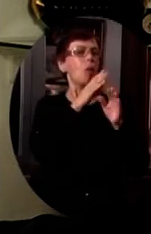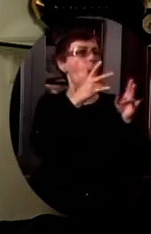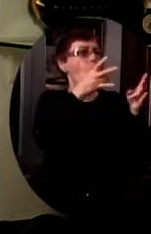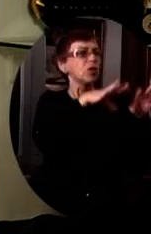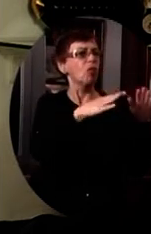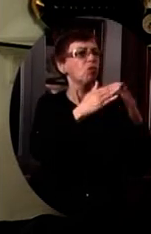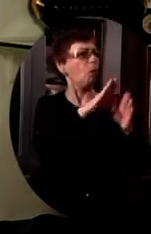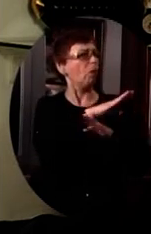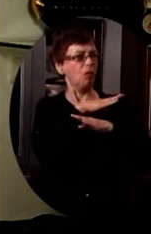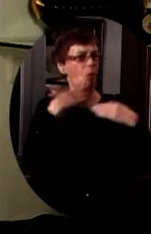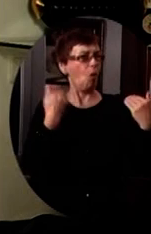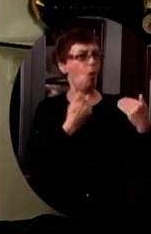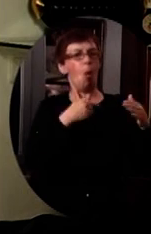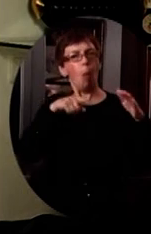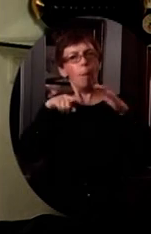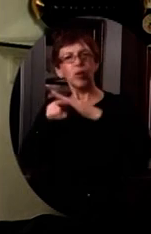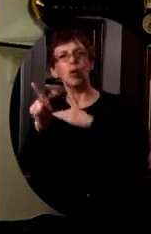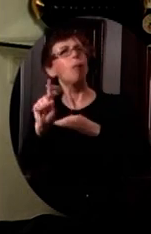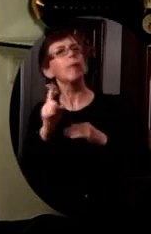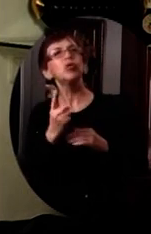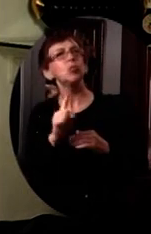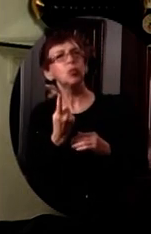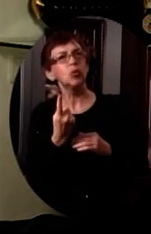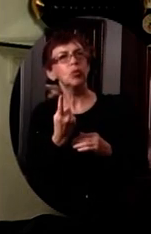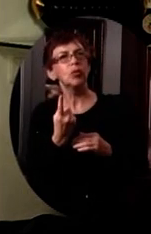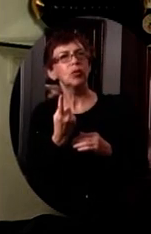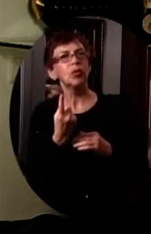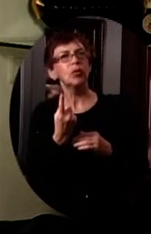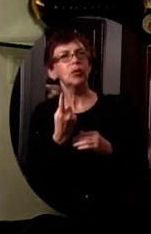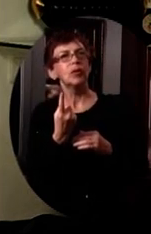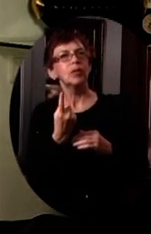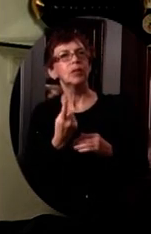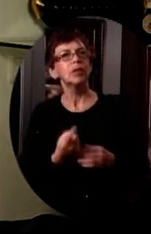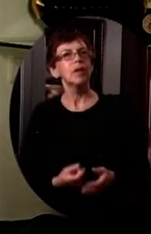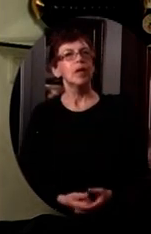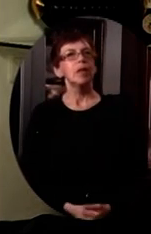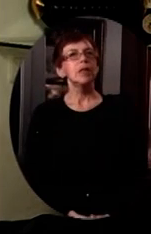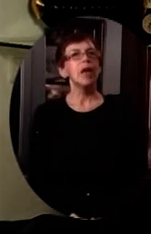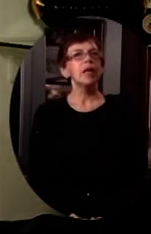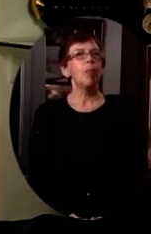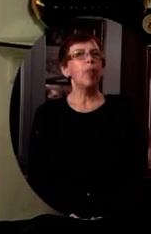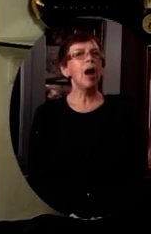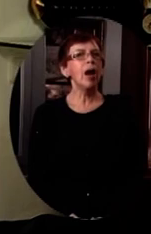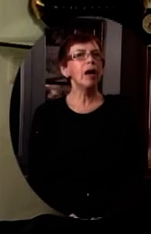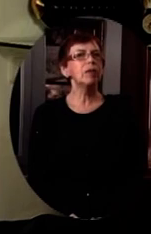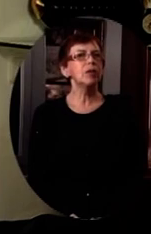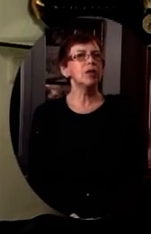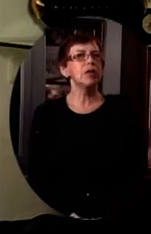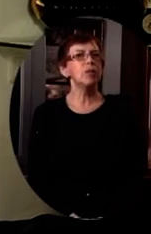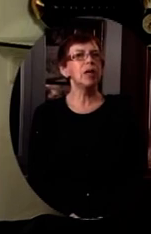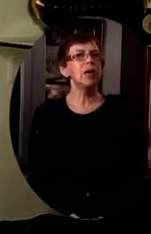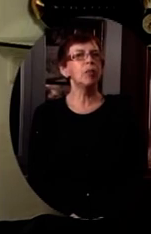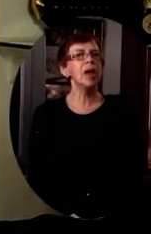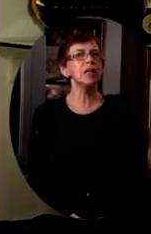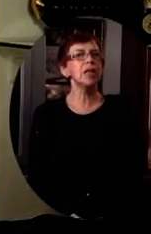אוקיי. זה היה פחד, כי